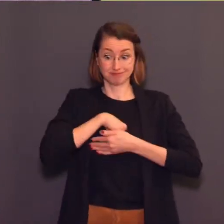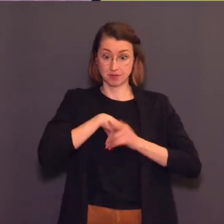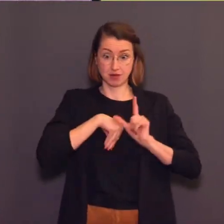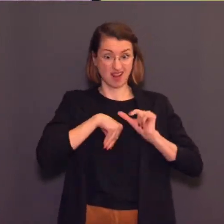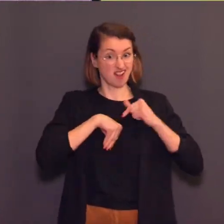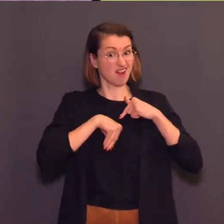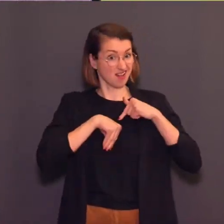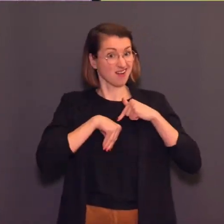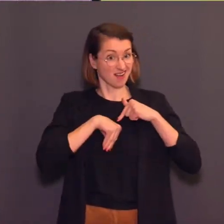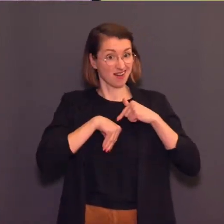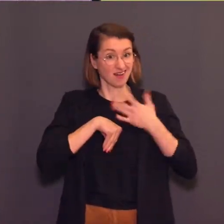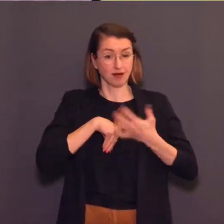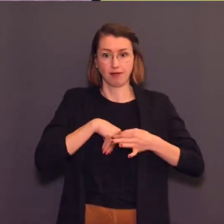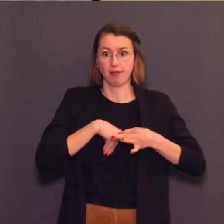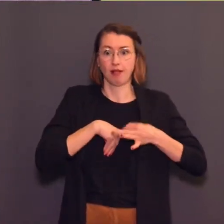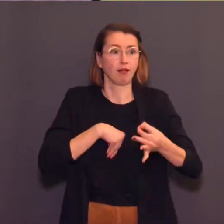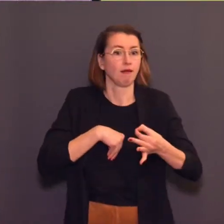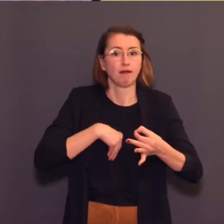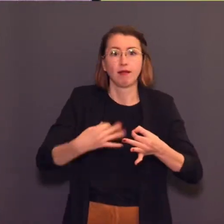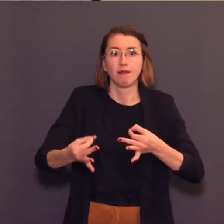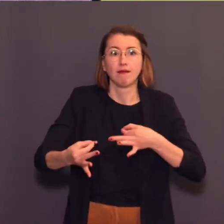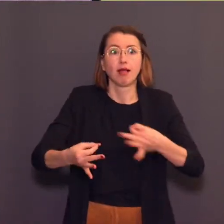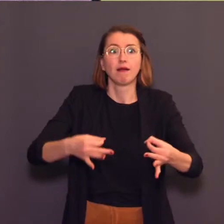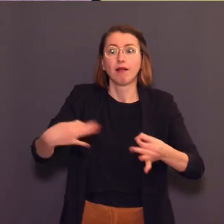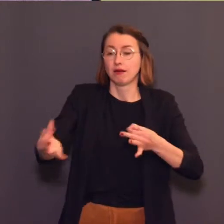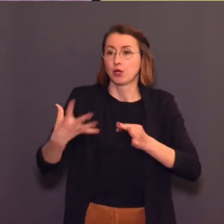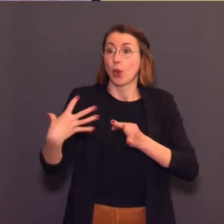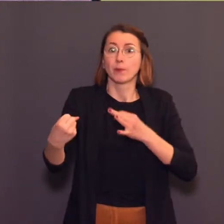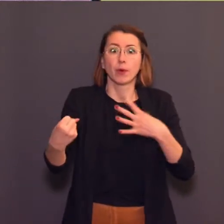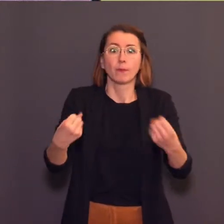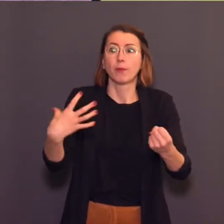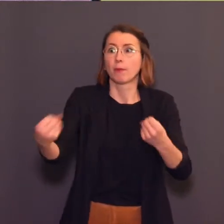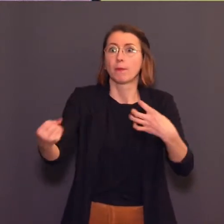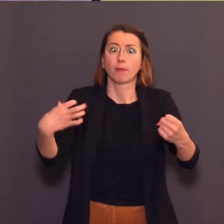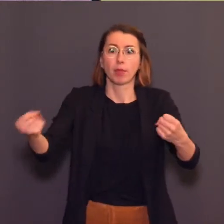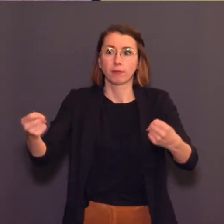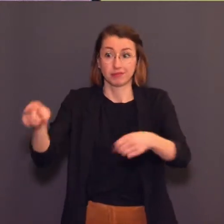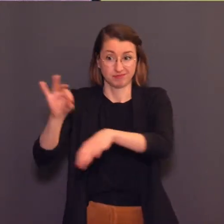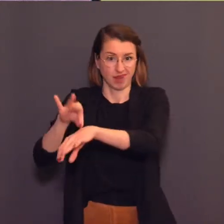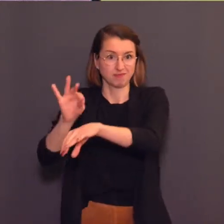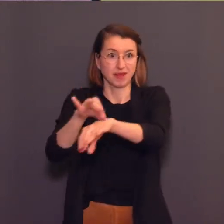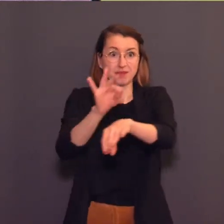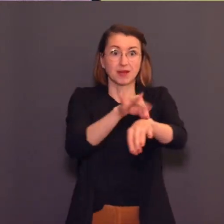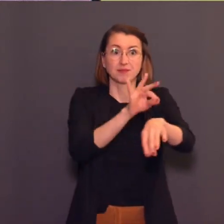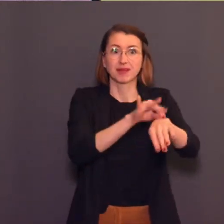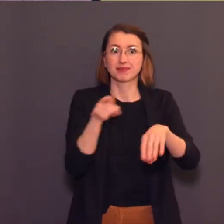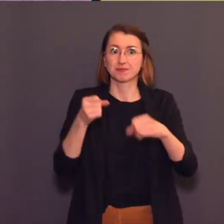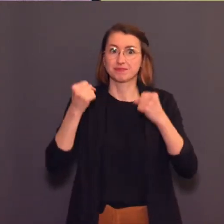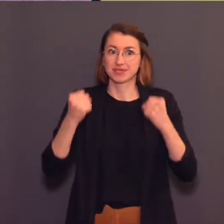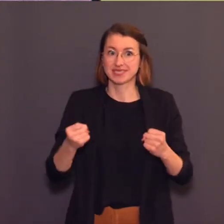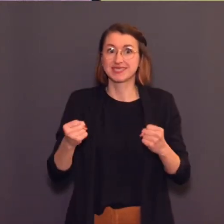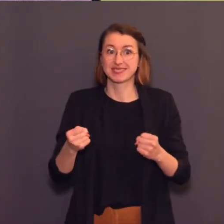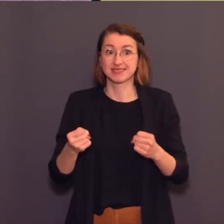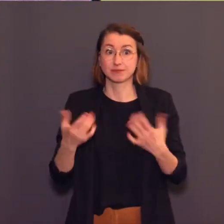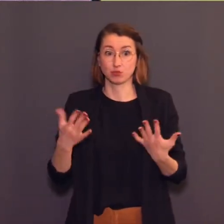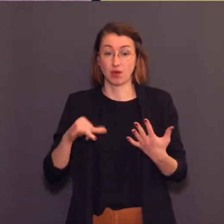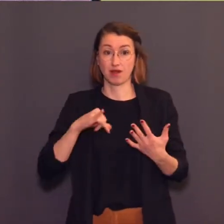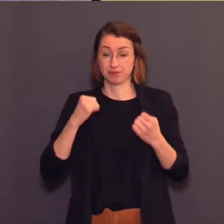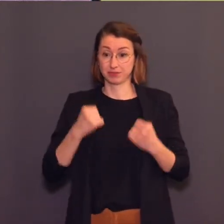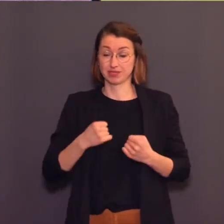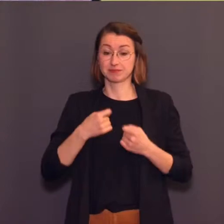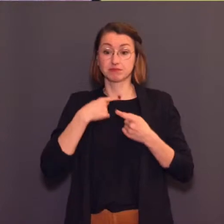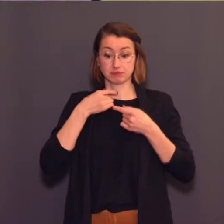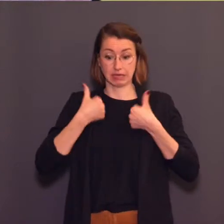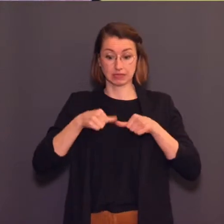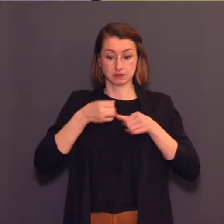ricochet entre quelqu'un qui vous passe le virus, il est quelques jours présent dans votre pharynx, dans vos voies respiratoires, et que vous puissiez le transmettre à